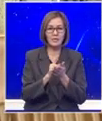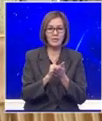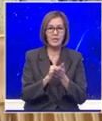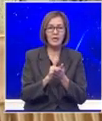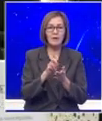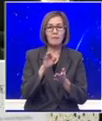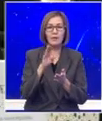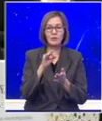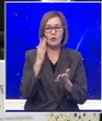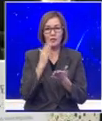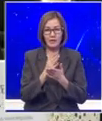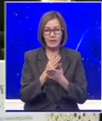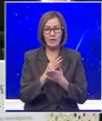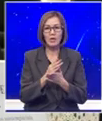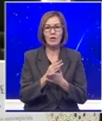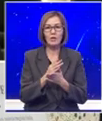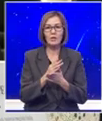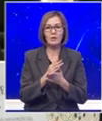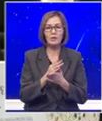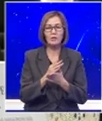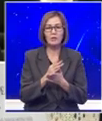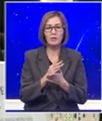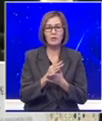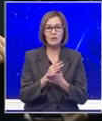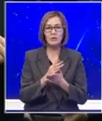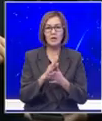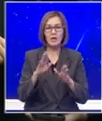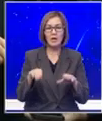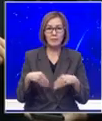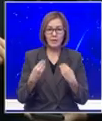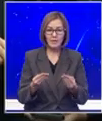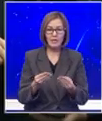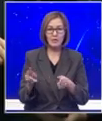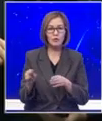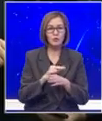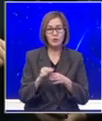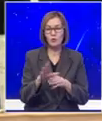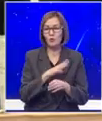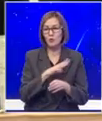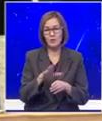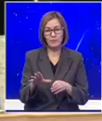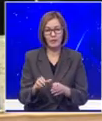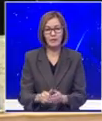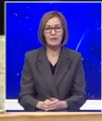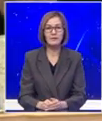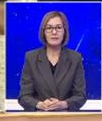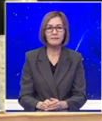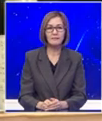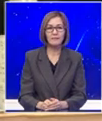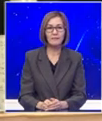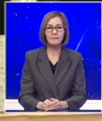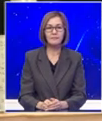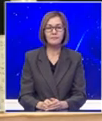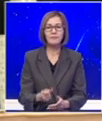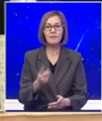тиіс. Қатарында Бартоғай да бар. Қолданысқа өткелі бері жөндеу көрмеген. Оған бірнеше